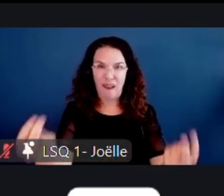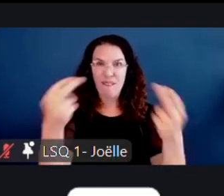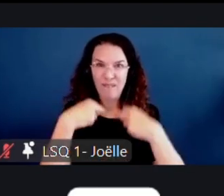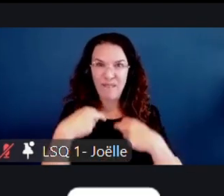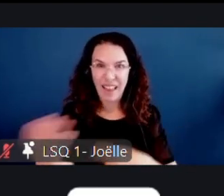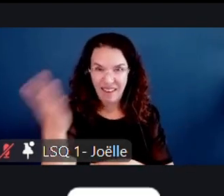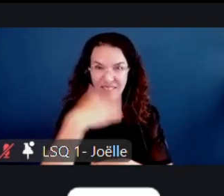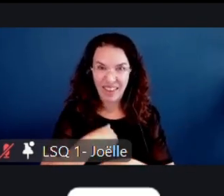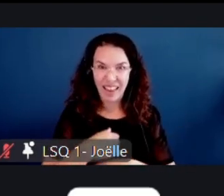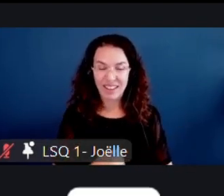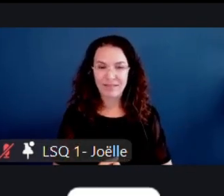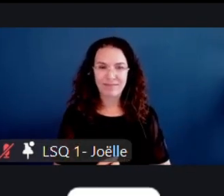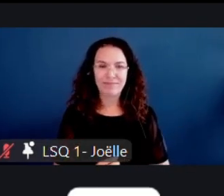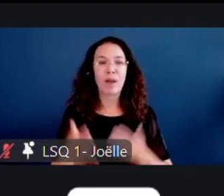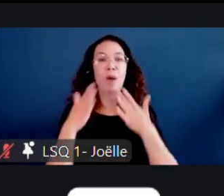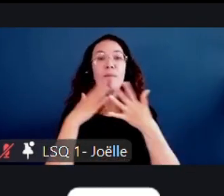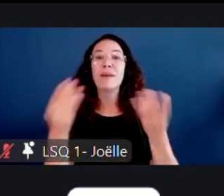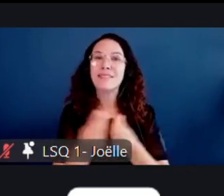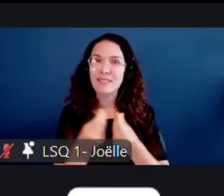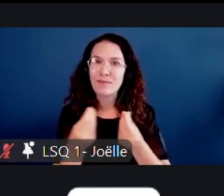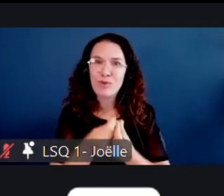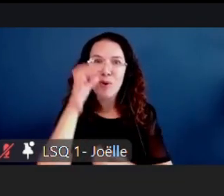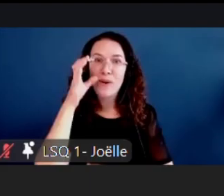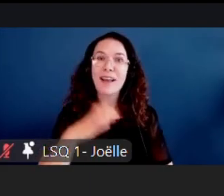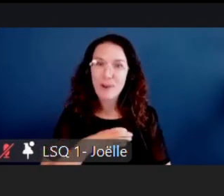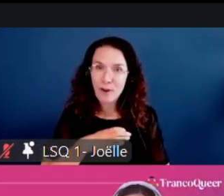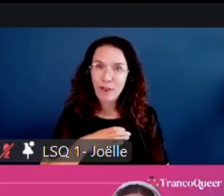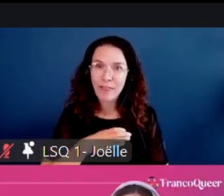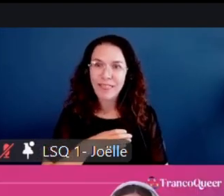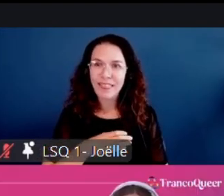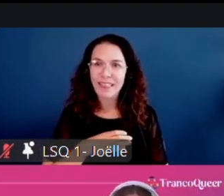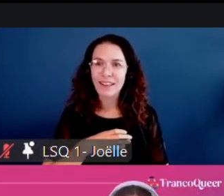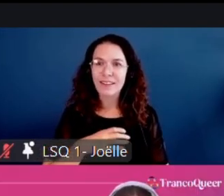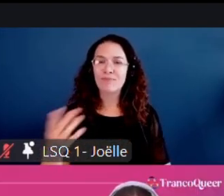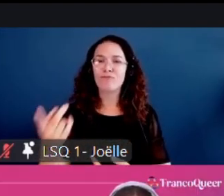voir. Et merci beaucoup pour votre écoute. On sera